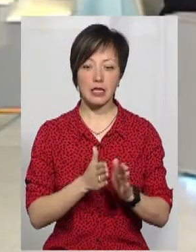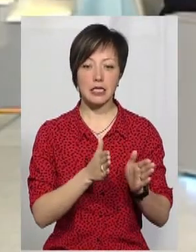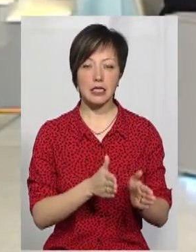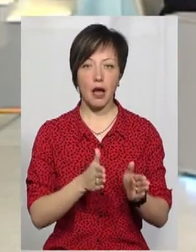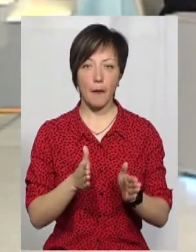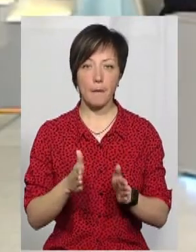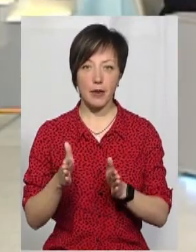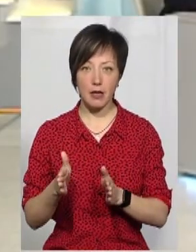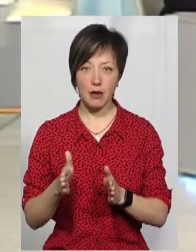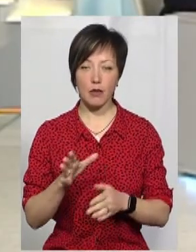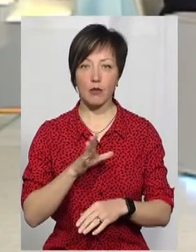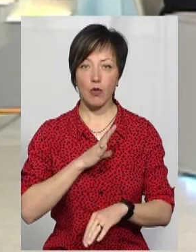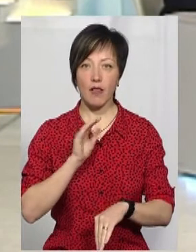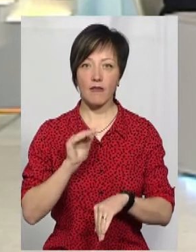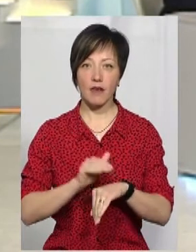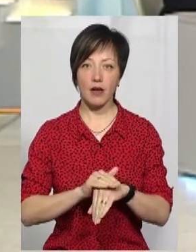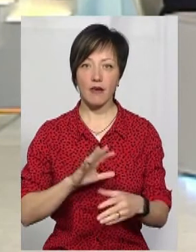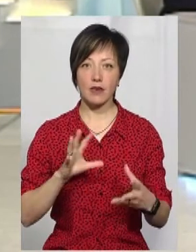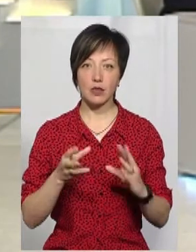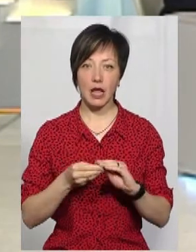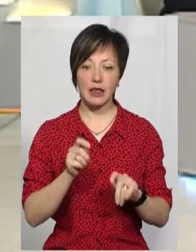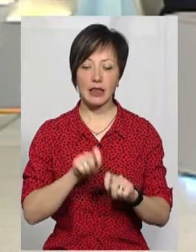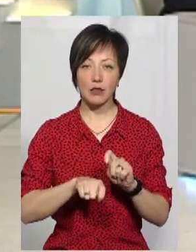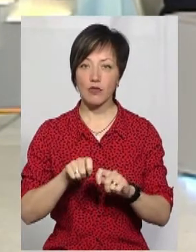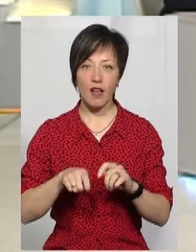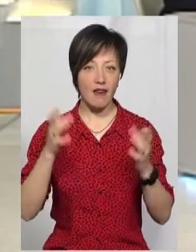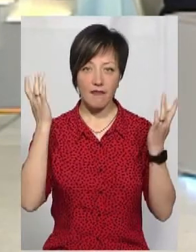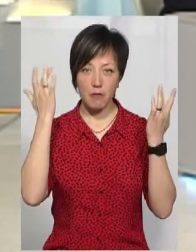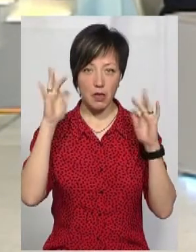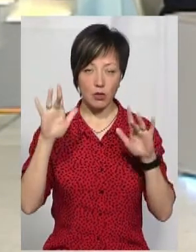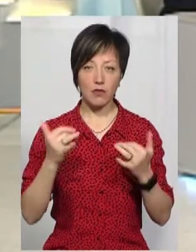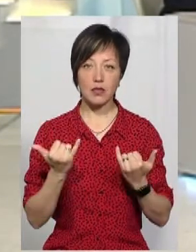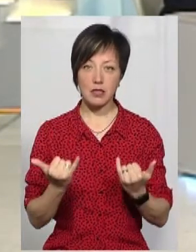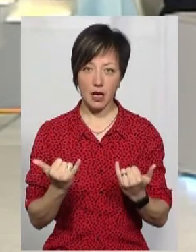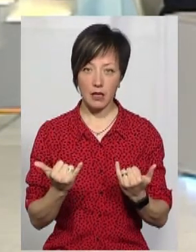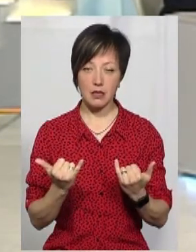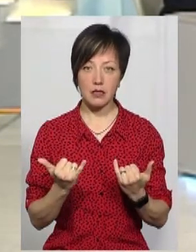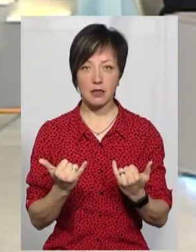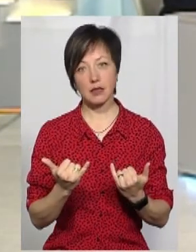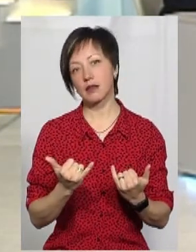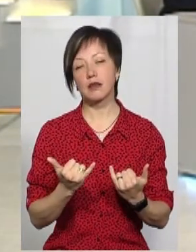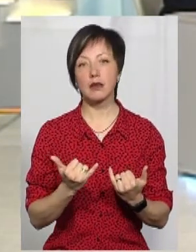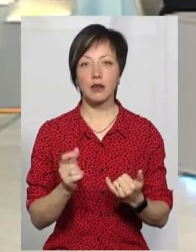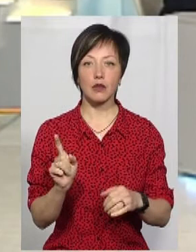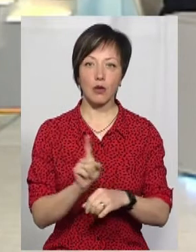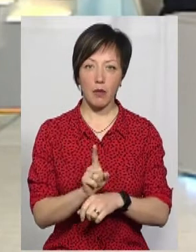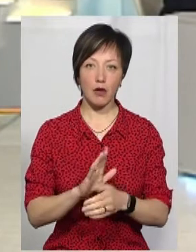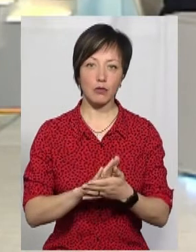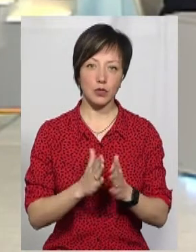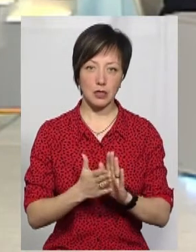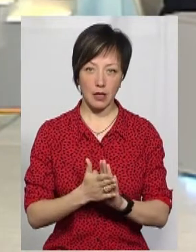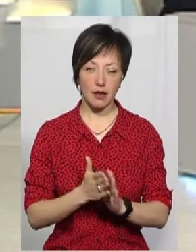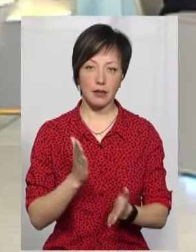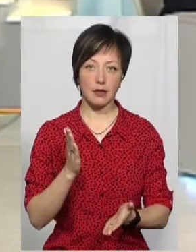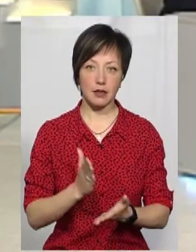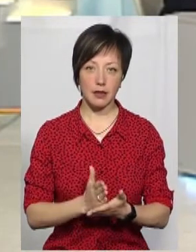Вони були виявлені в результаті тестування додаткового, яке проводилося. Тобто зараз наразі вони є в нормальному стані, якщо можна так